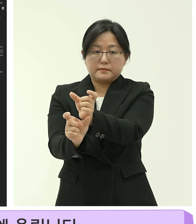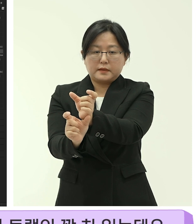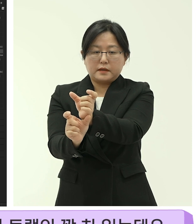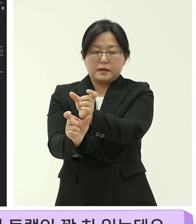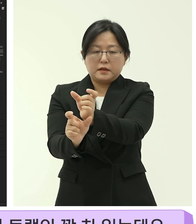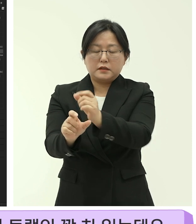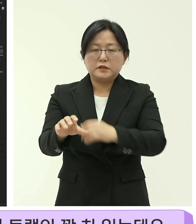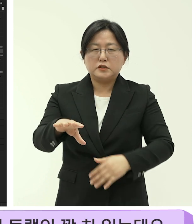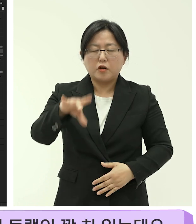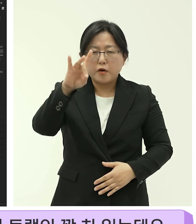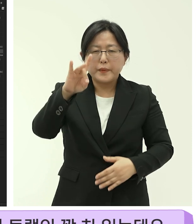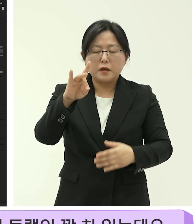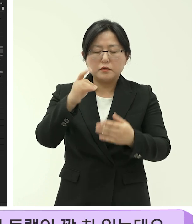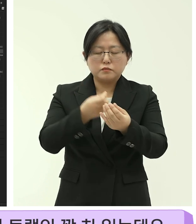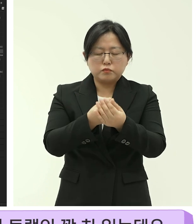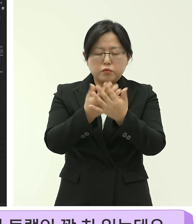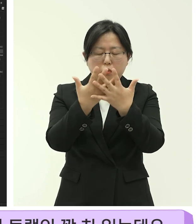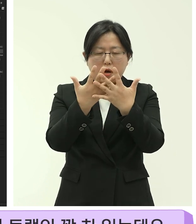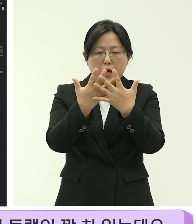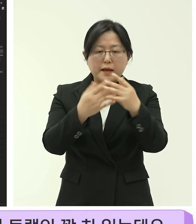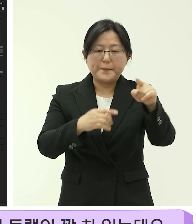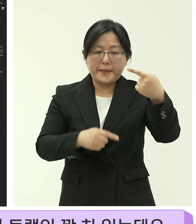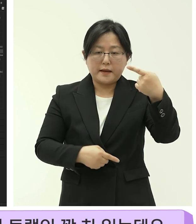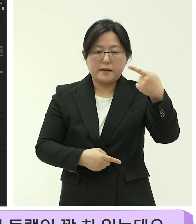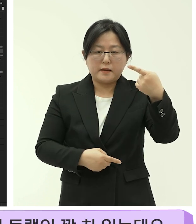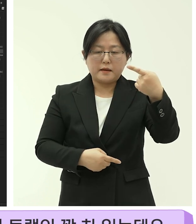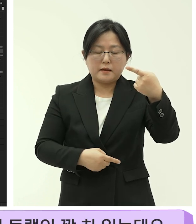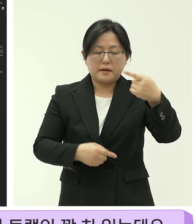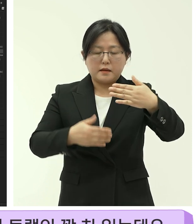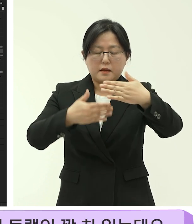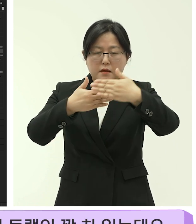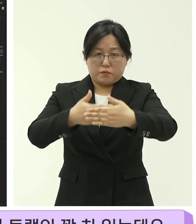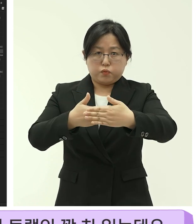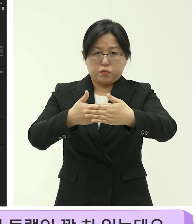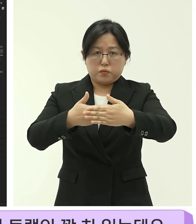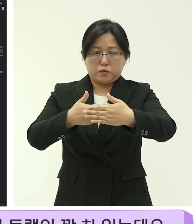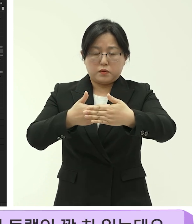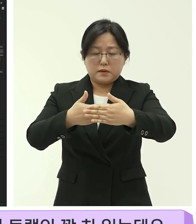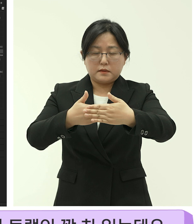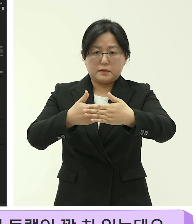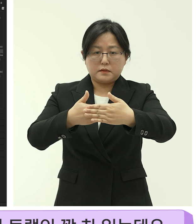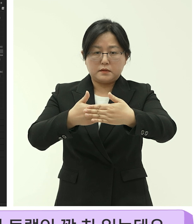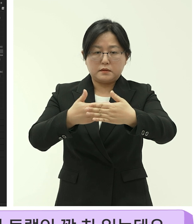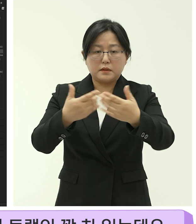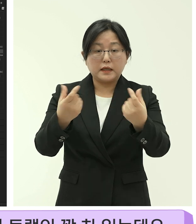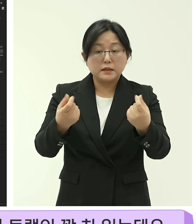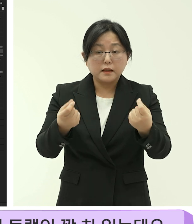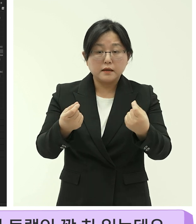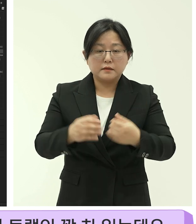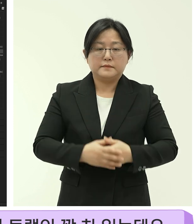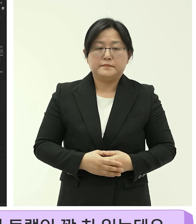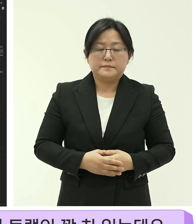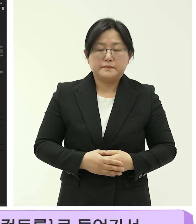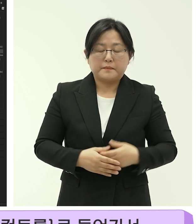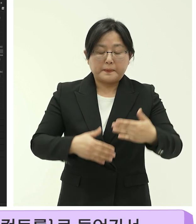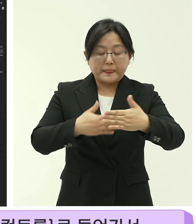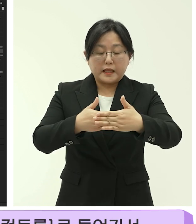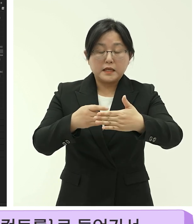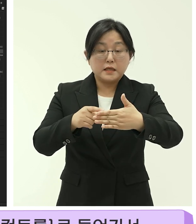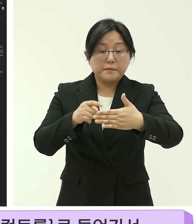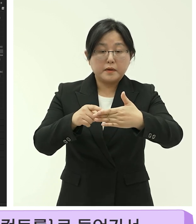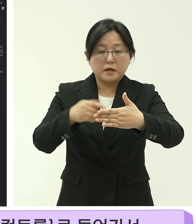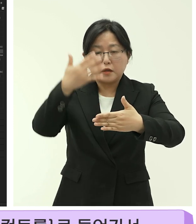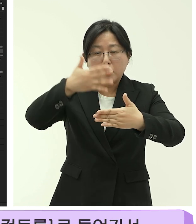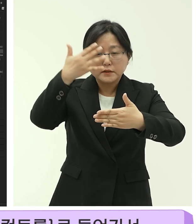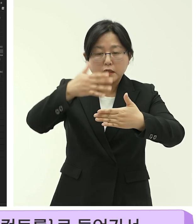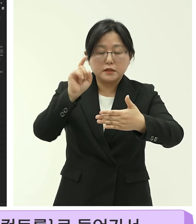올립니다. 당연히 처음에 불투명도가 100이기 때문에 2번 트랙이 꽉 차 있는데요. 마찬가지입니다. 2번